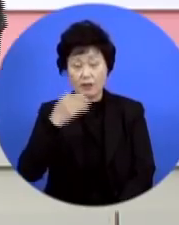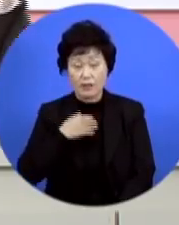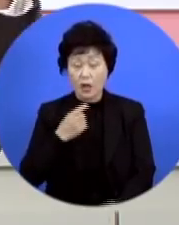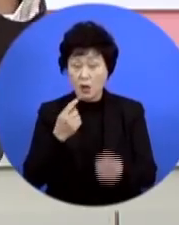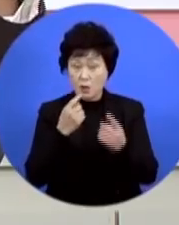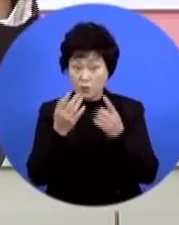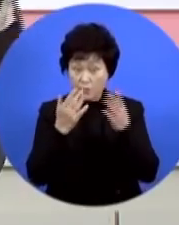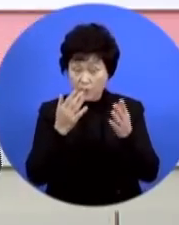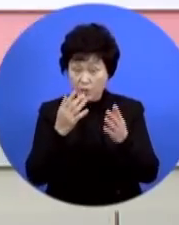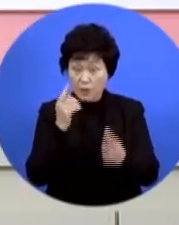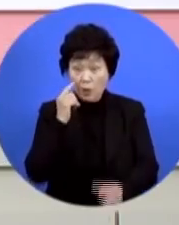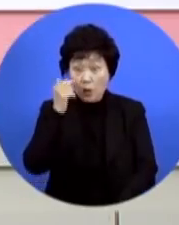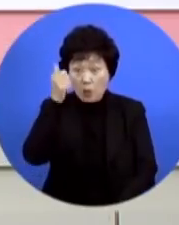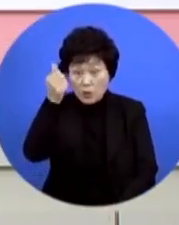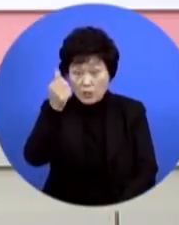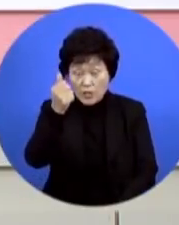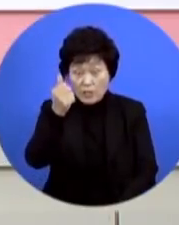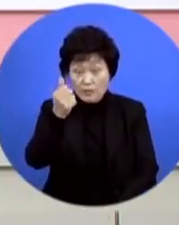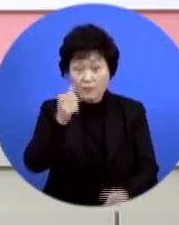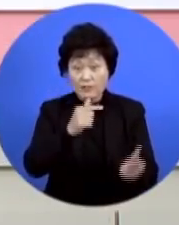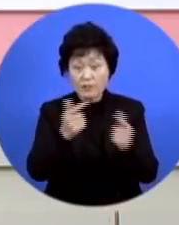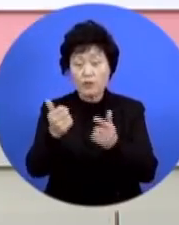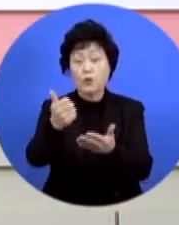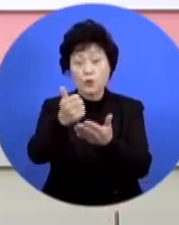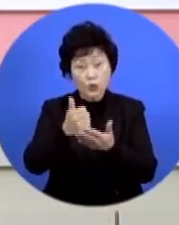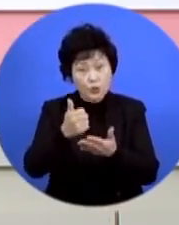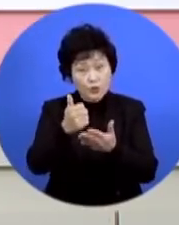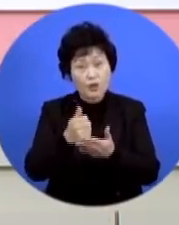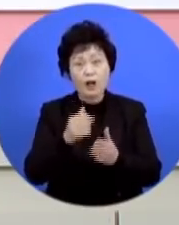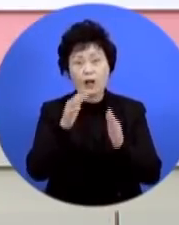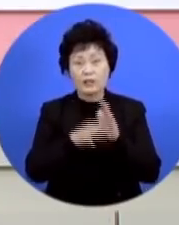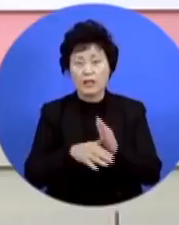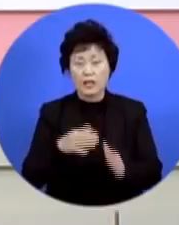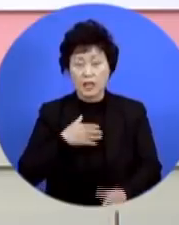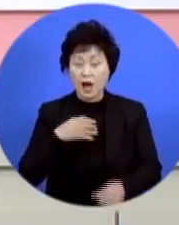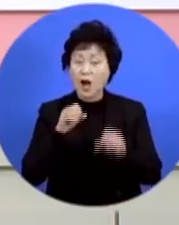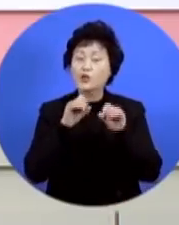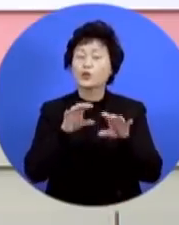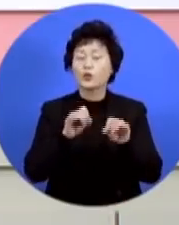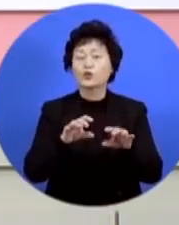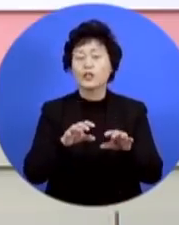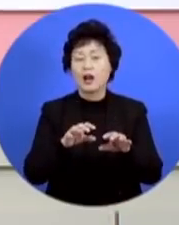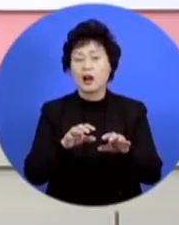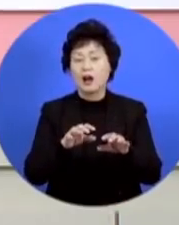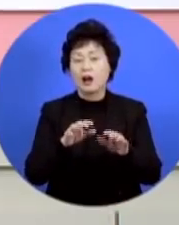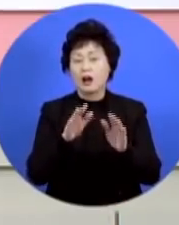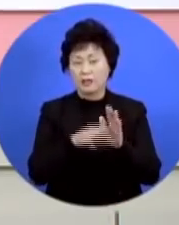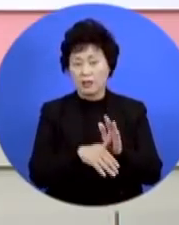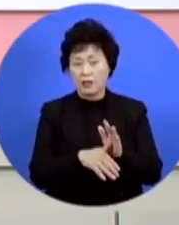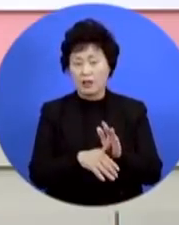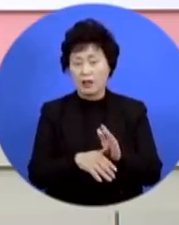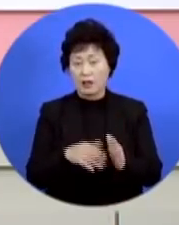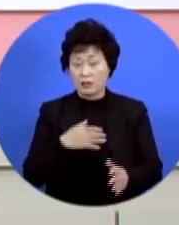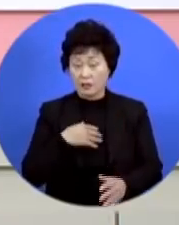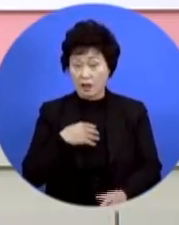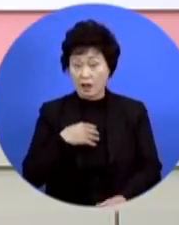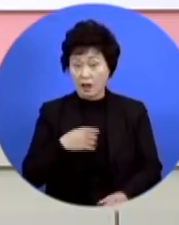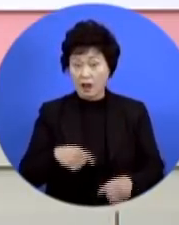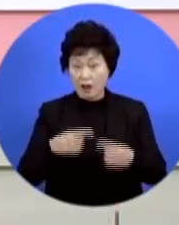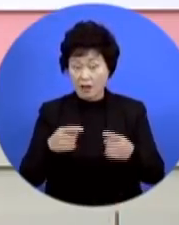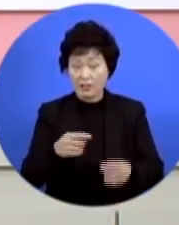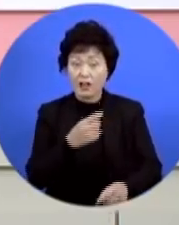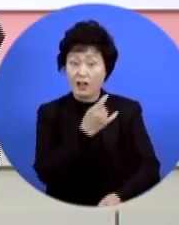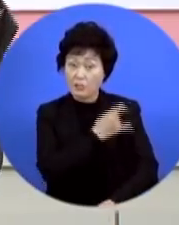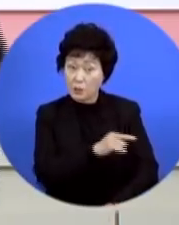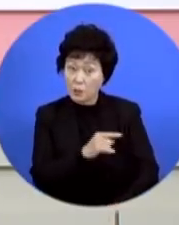분명히 목사님들 초청인데 그때 전도사로서 아직 안수받기 직전이었는데 그때 지금 시애틀 형제교회 담임 목사님 권준